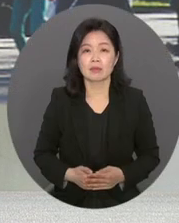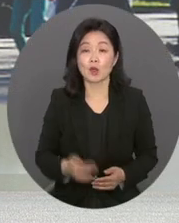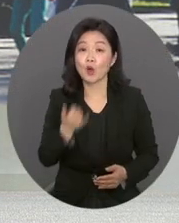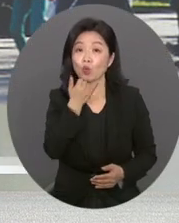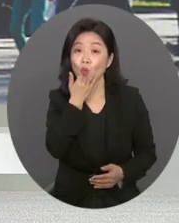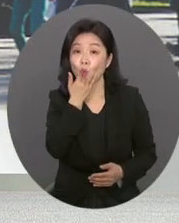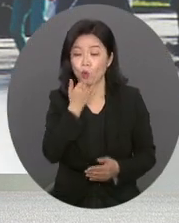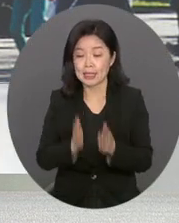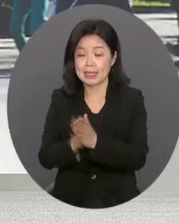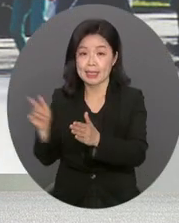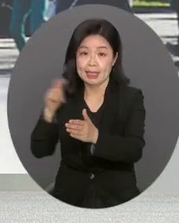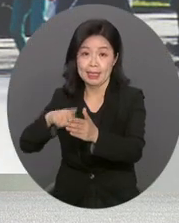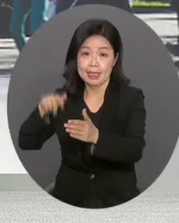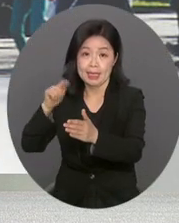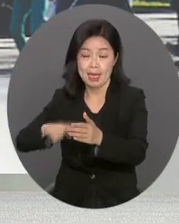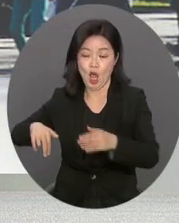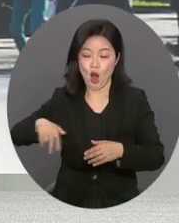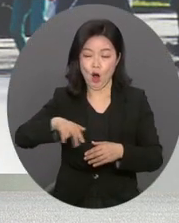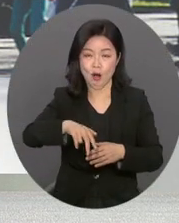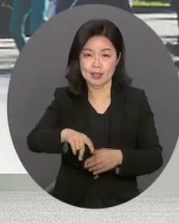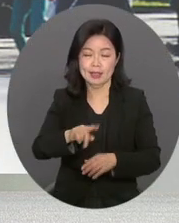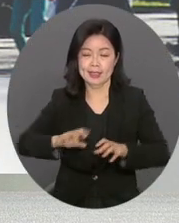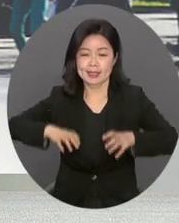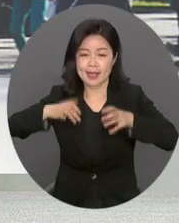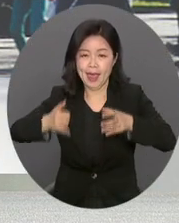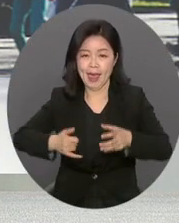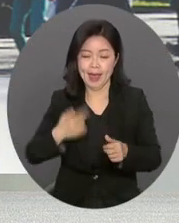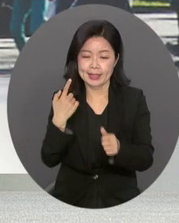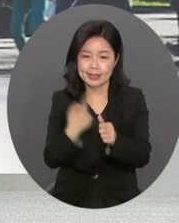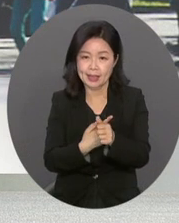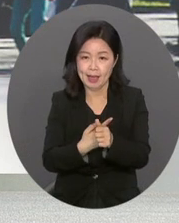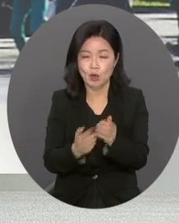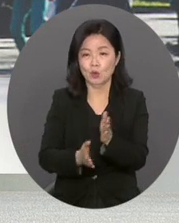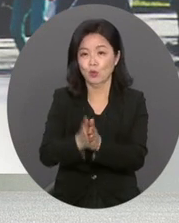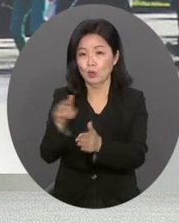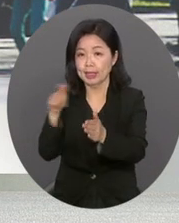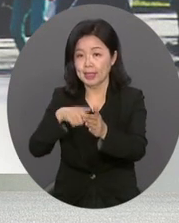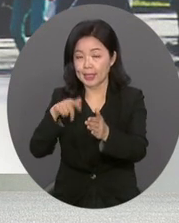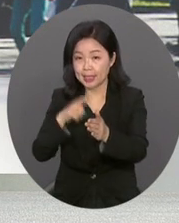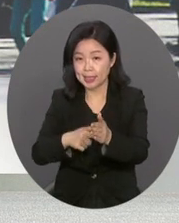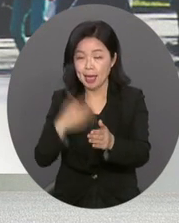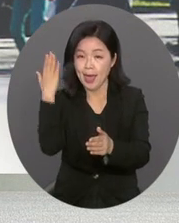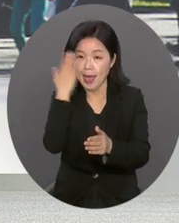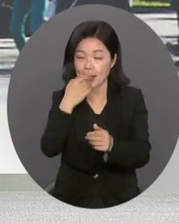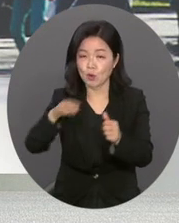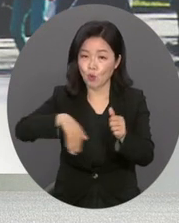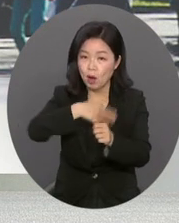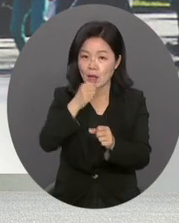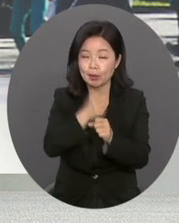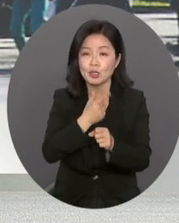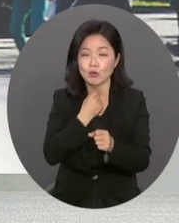독일 프라이부르크 시는 걷는 이들의 천국인 세계적 친환경 도시입니다. 생태 도시를 꿈꾸는 순천시가 주목하고